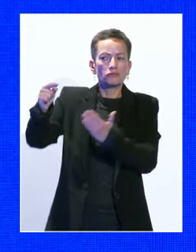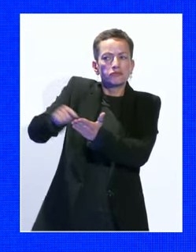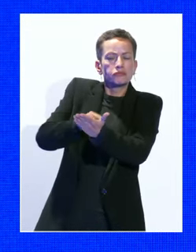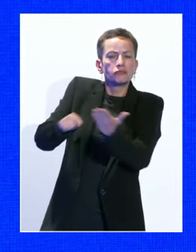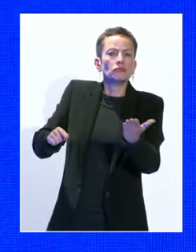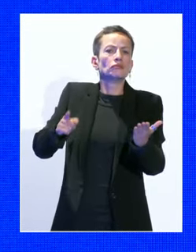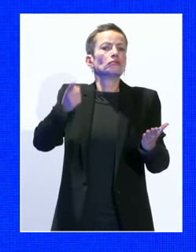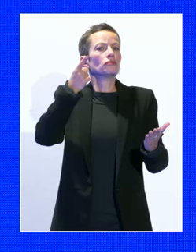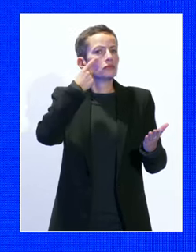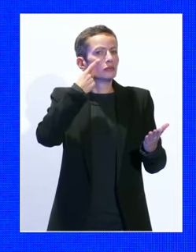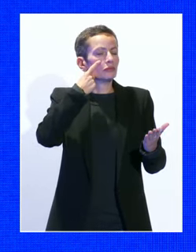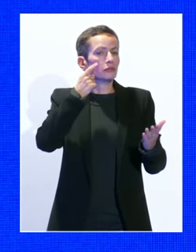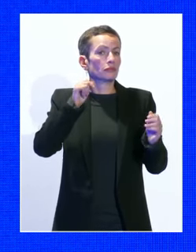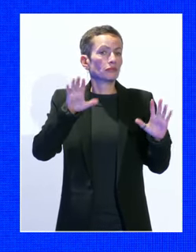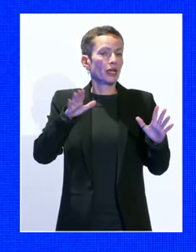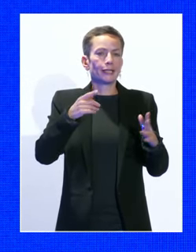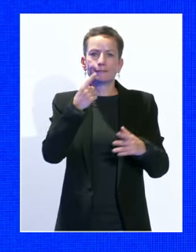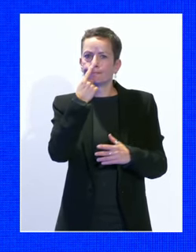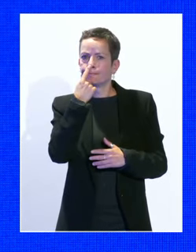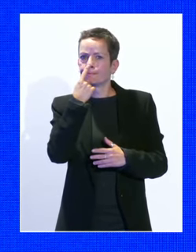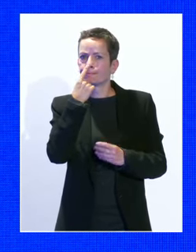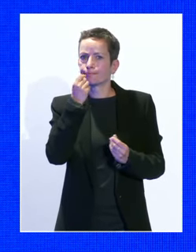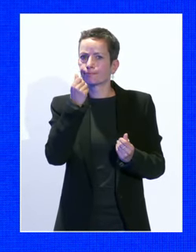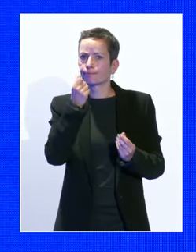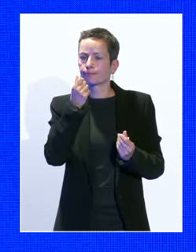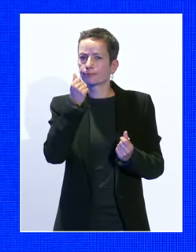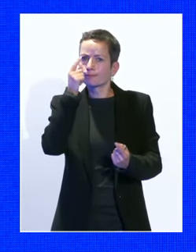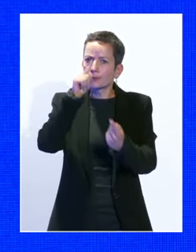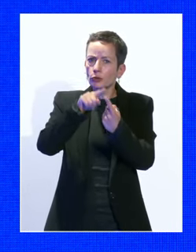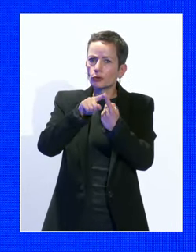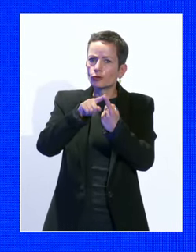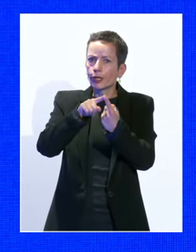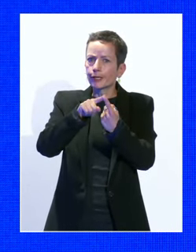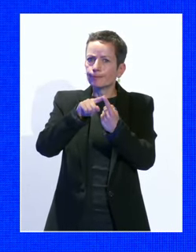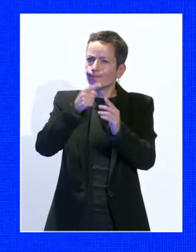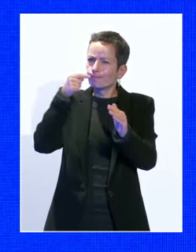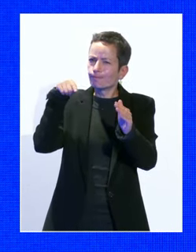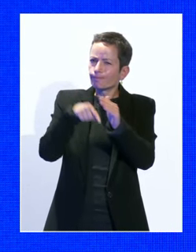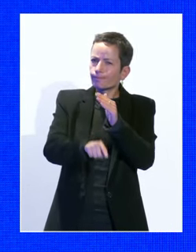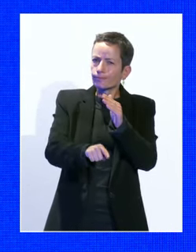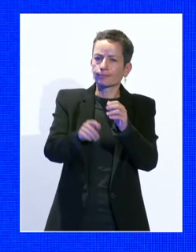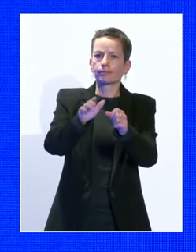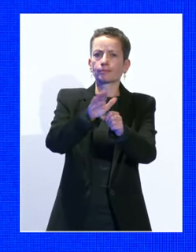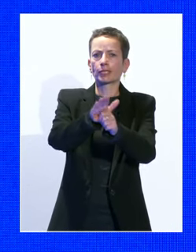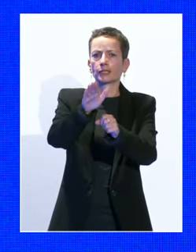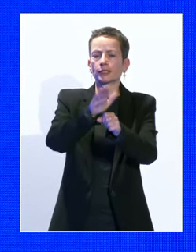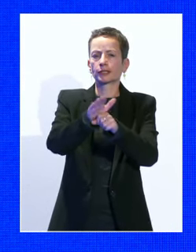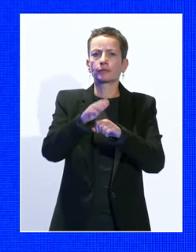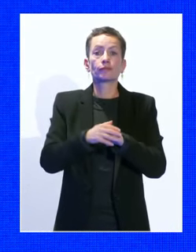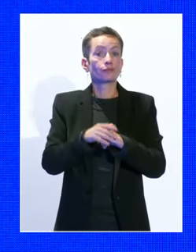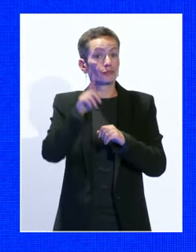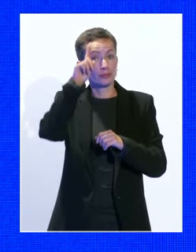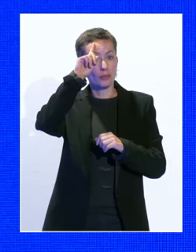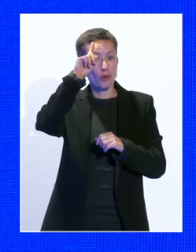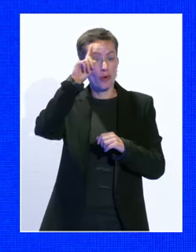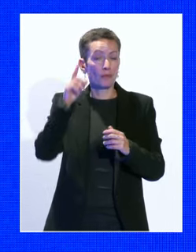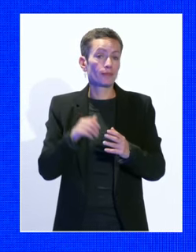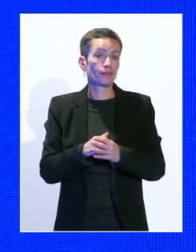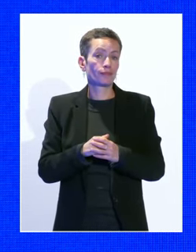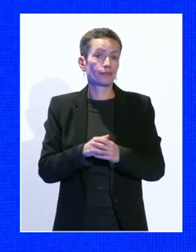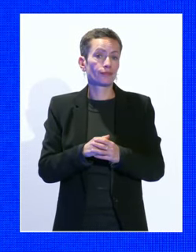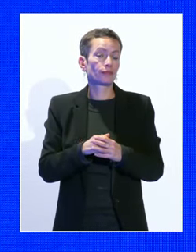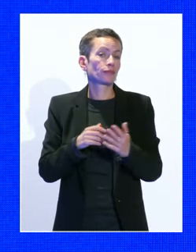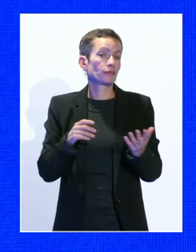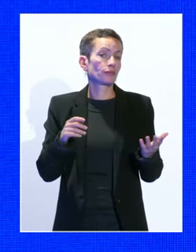Et il me semble qu'on n'est pas allé tout à fait au bout de ce qu'on peut imaginer. Parce qu'il y a,